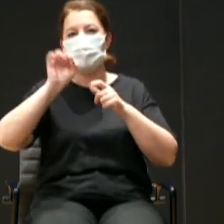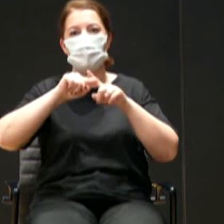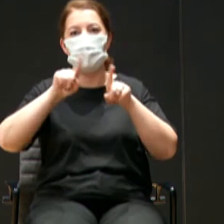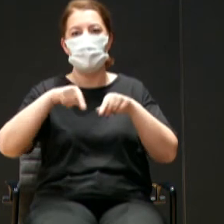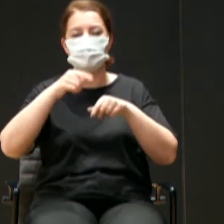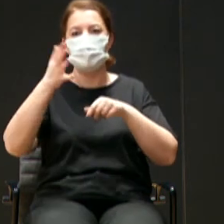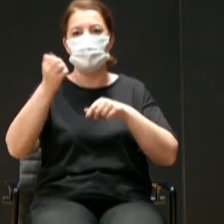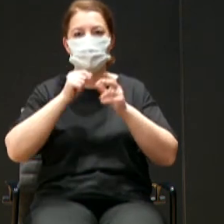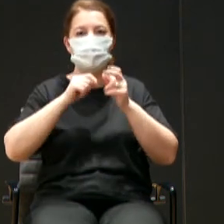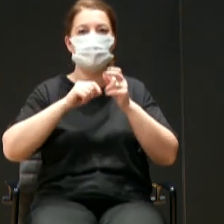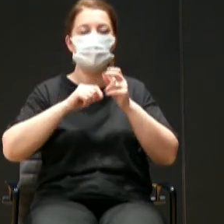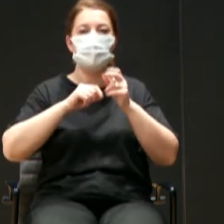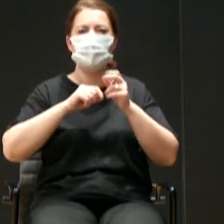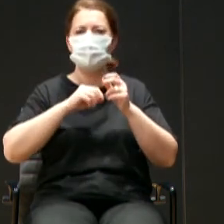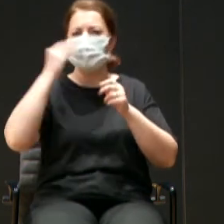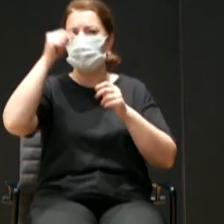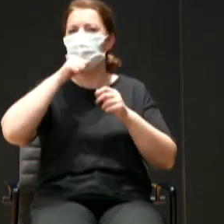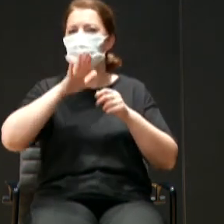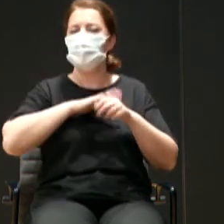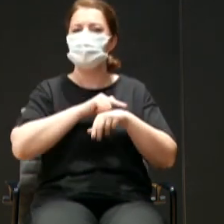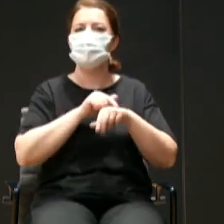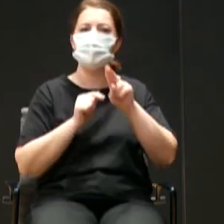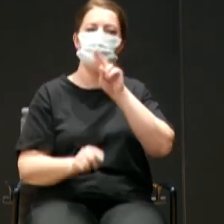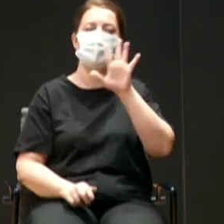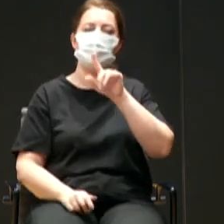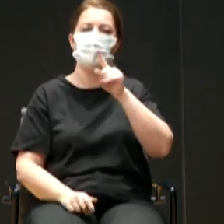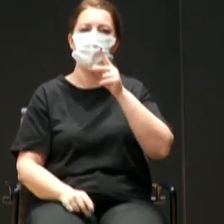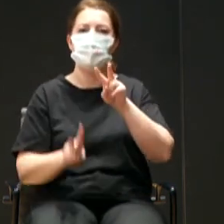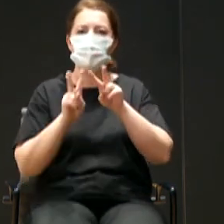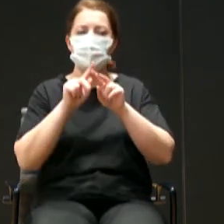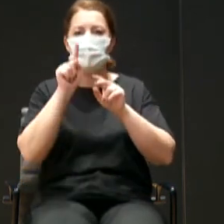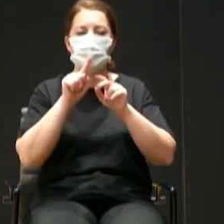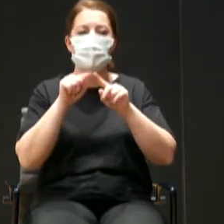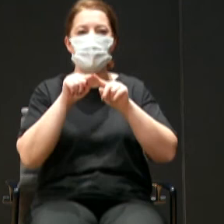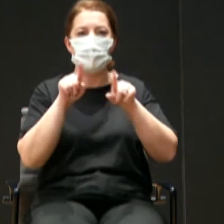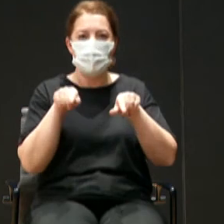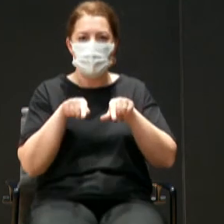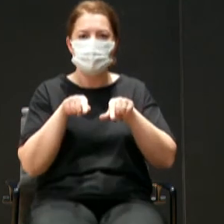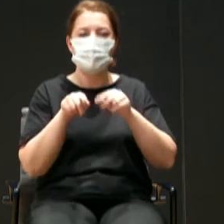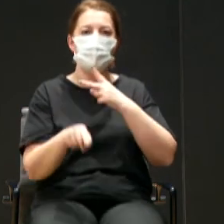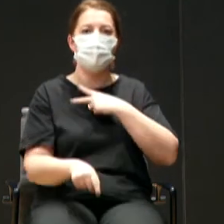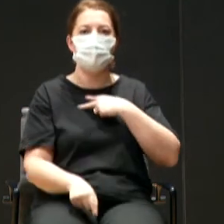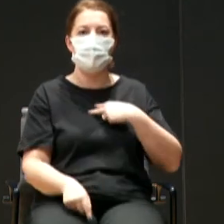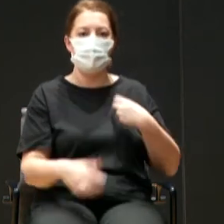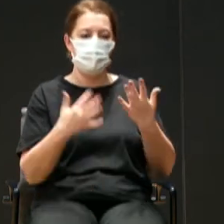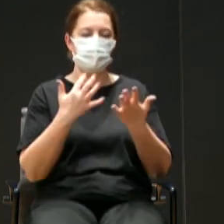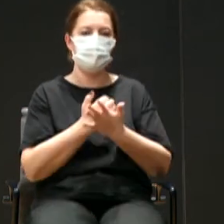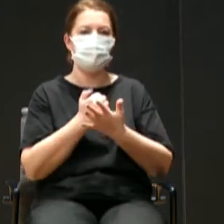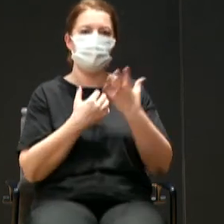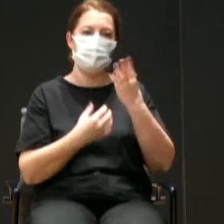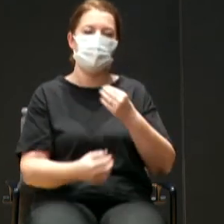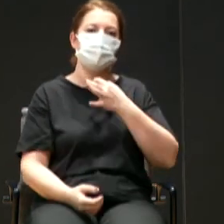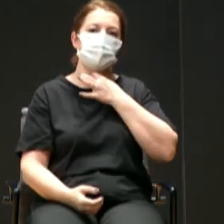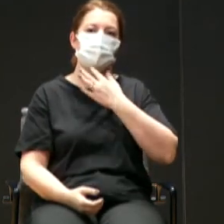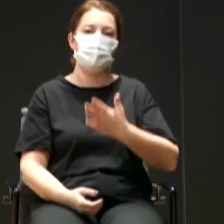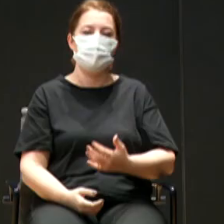Ve İmamoğlu'nun zamanında 750 bin metrekare arsa belediye kazandırılmış oldu. Teşekkür